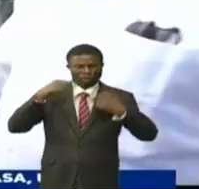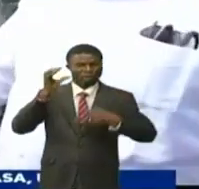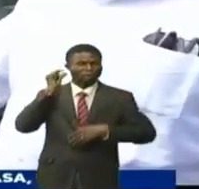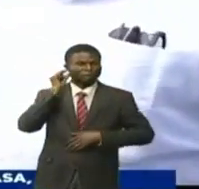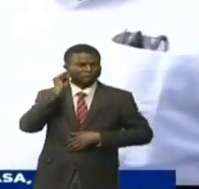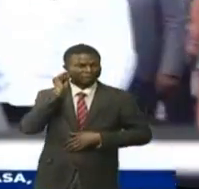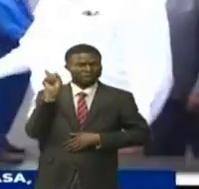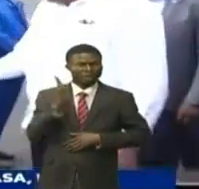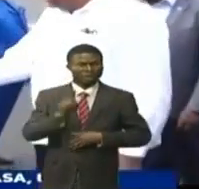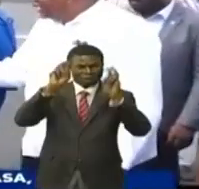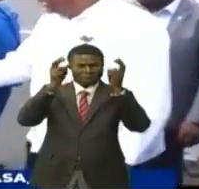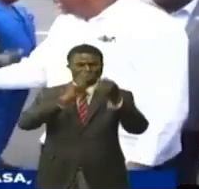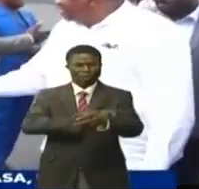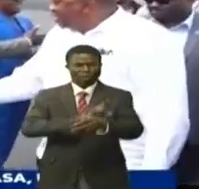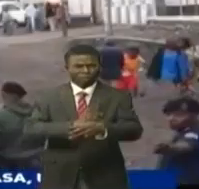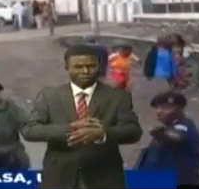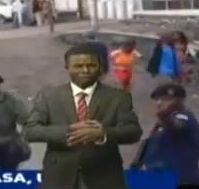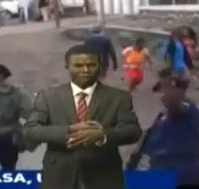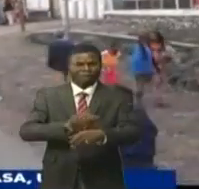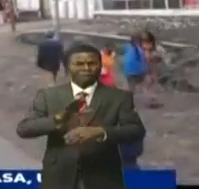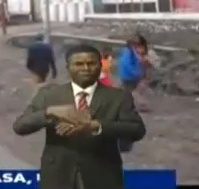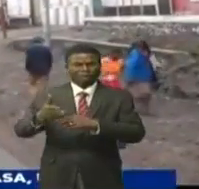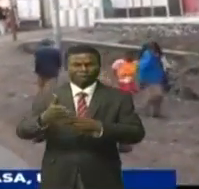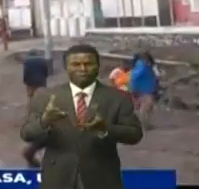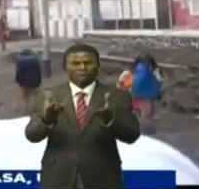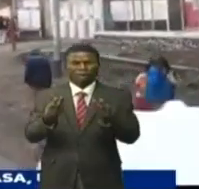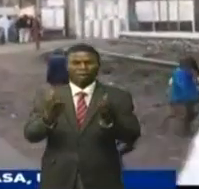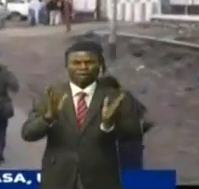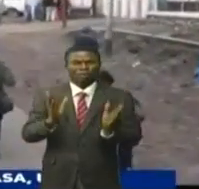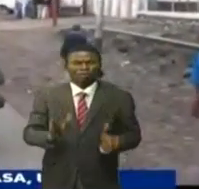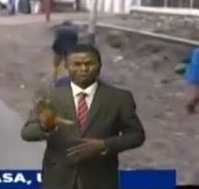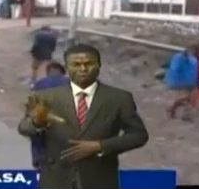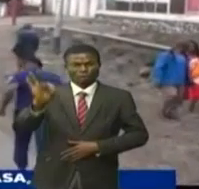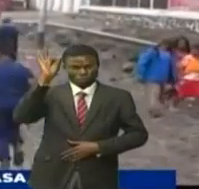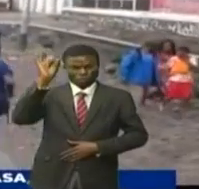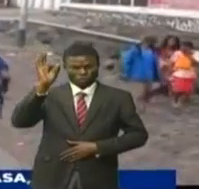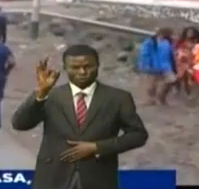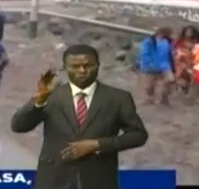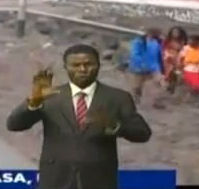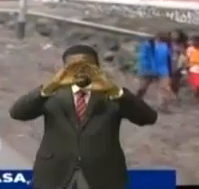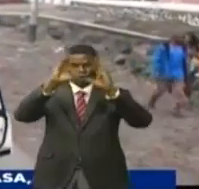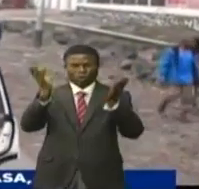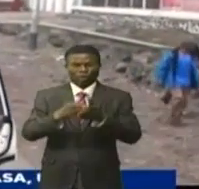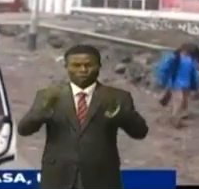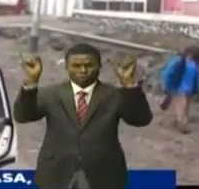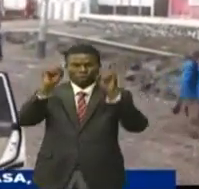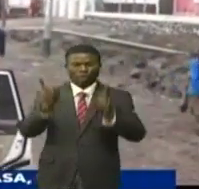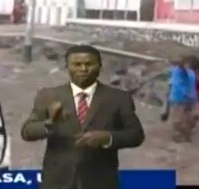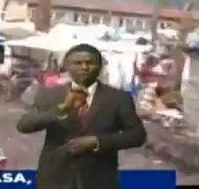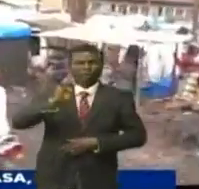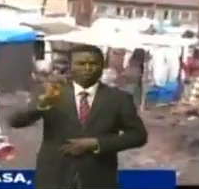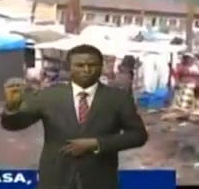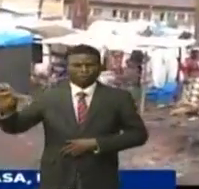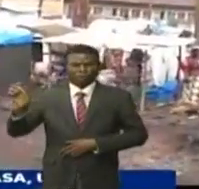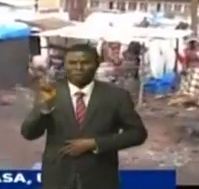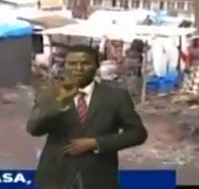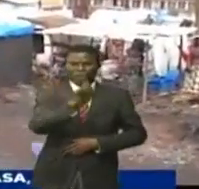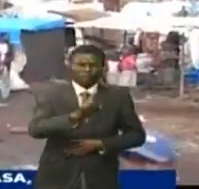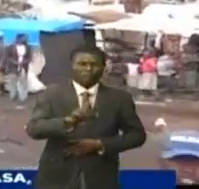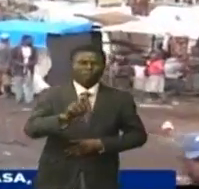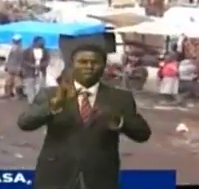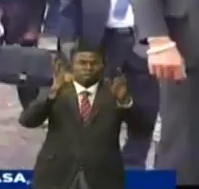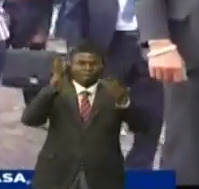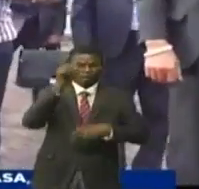arrivaient à Goma il y a peu juste après les facilitateurs désignaient par la communauté de l'Afrique de l'Est s'est rendu à